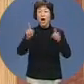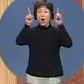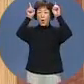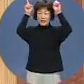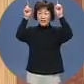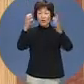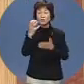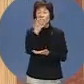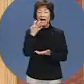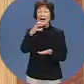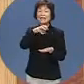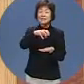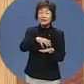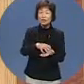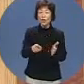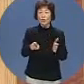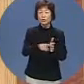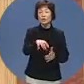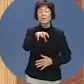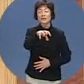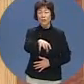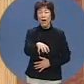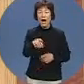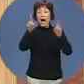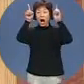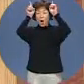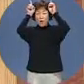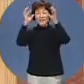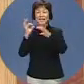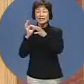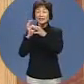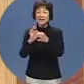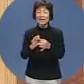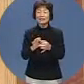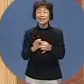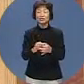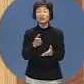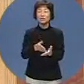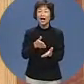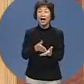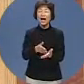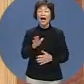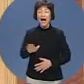地名などは、こうした鬼伝説が由来かもしれませんね。